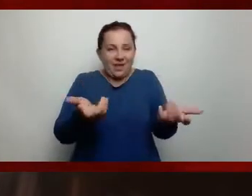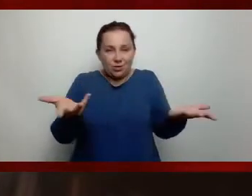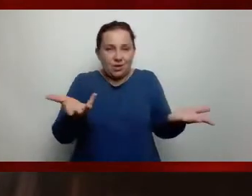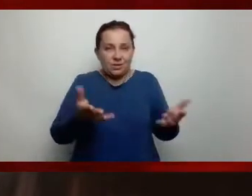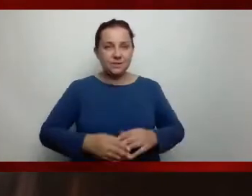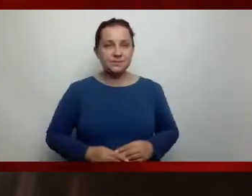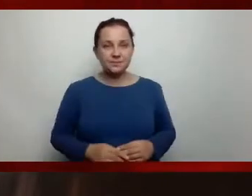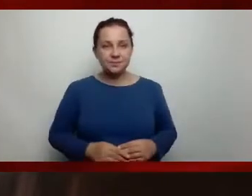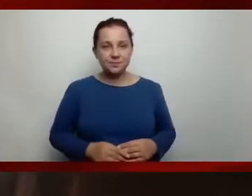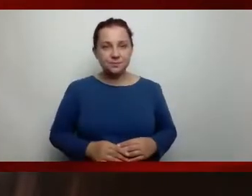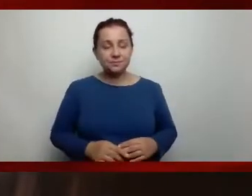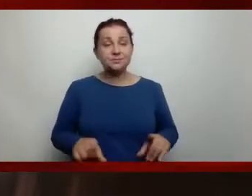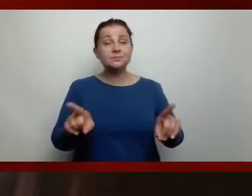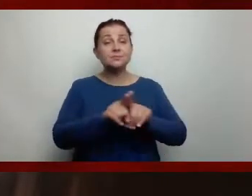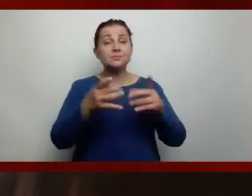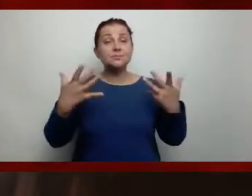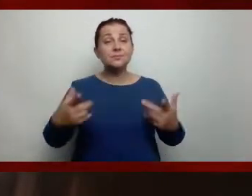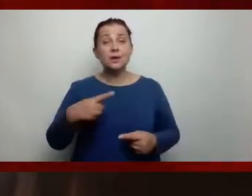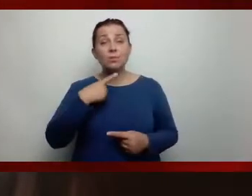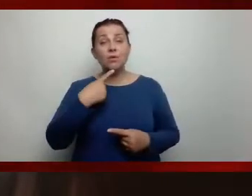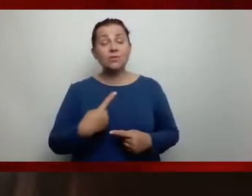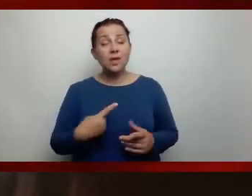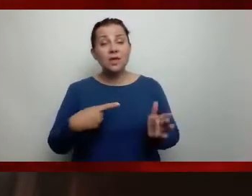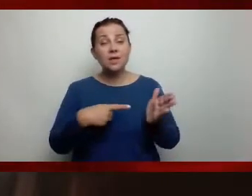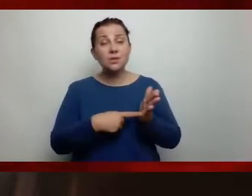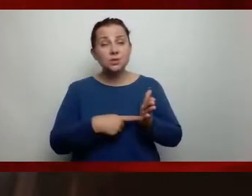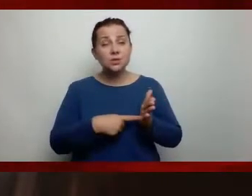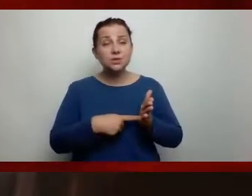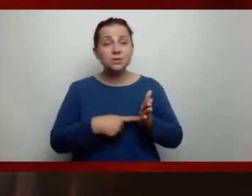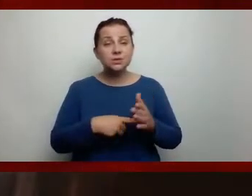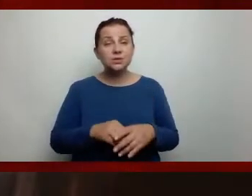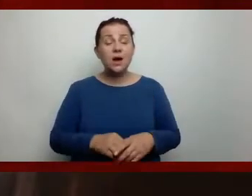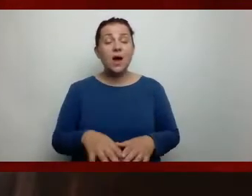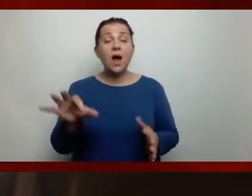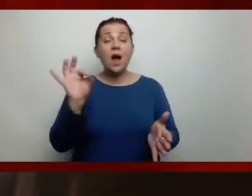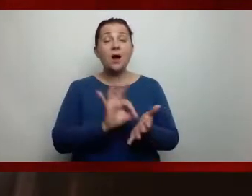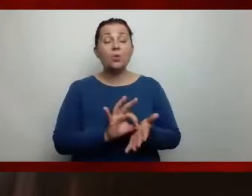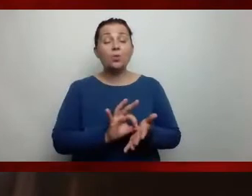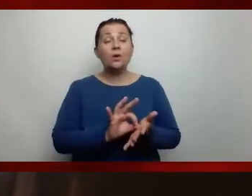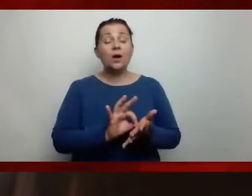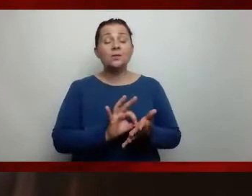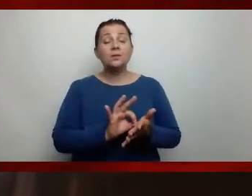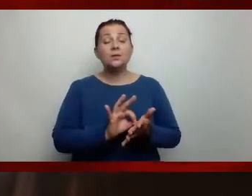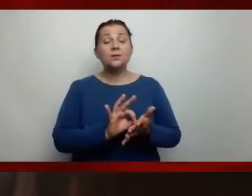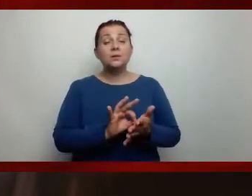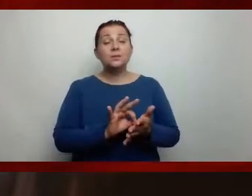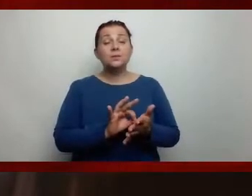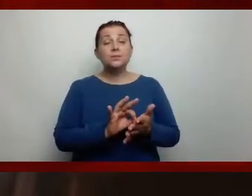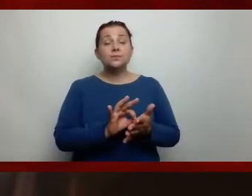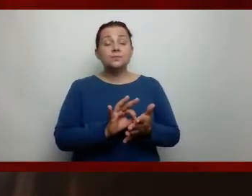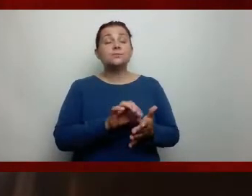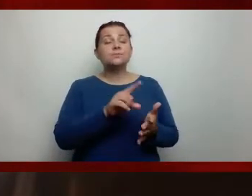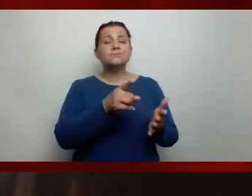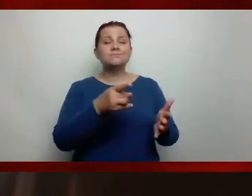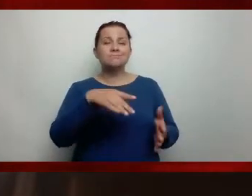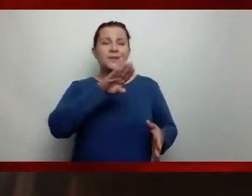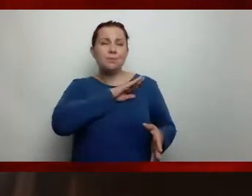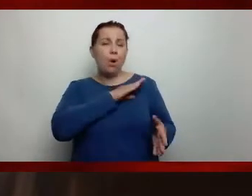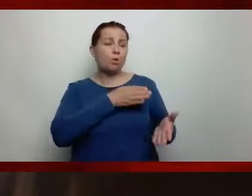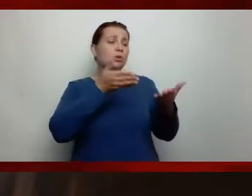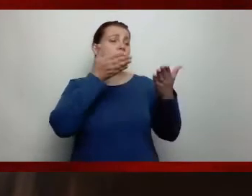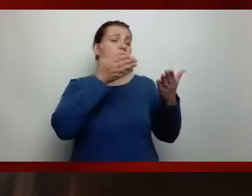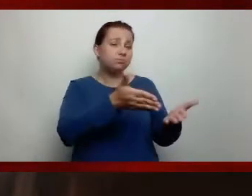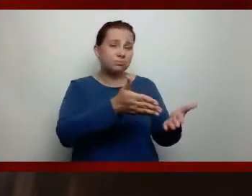chciałem też powiedzieć o tym, że rzeczywiście te okoliczności ekshumacji i